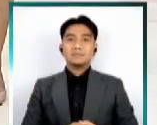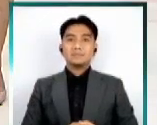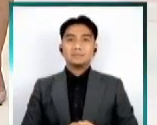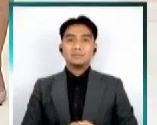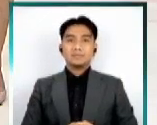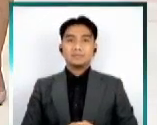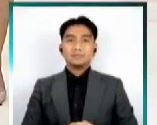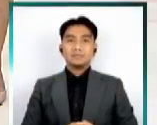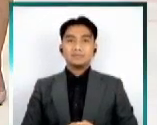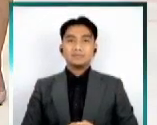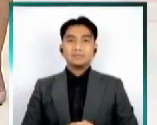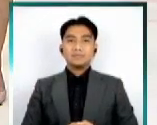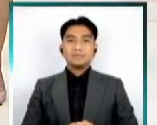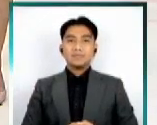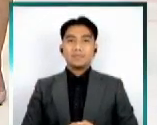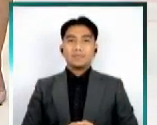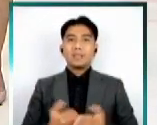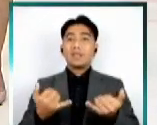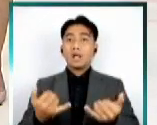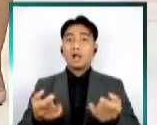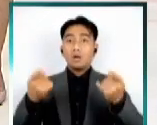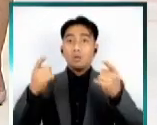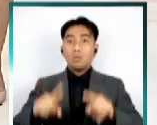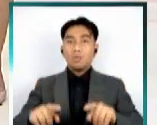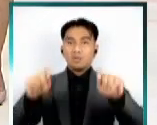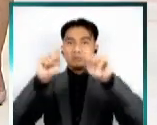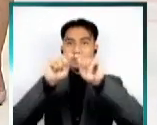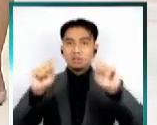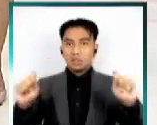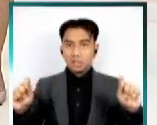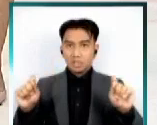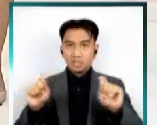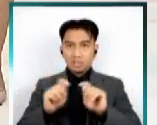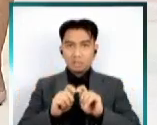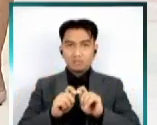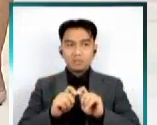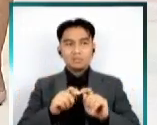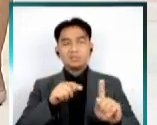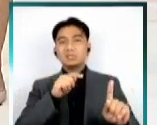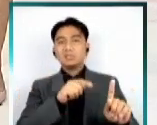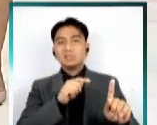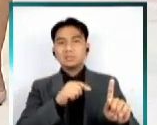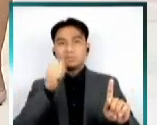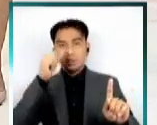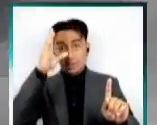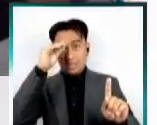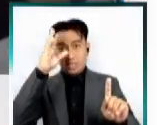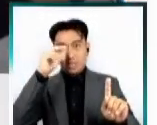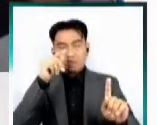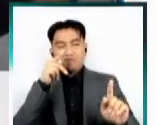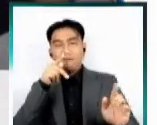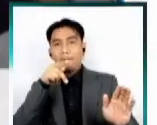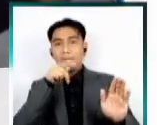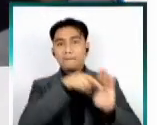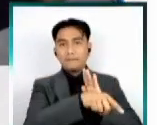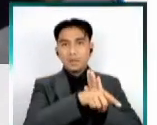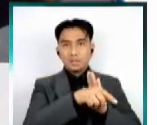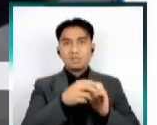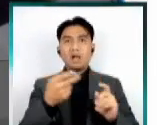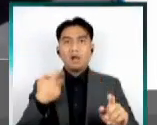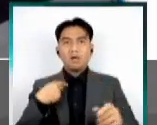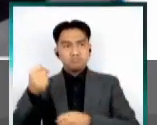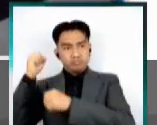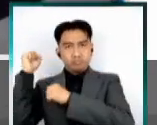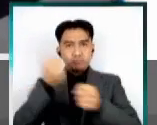Love triangle ang tinitignan ng angulo sa pagpatay sa isang lalaki sa barangay Pasong Tamo, Quezon City. Pukpok sa ulo at tama